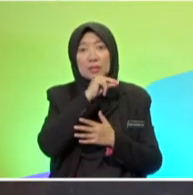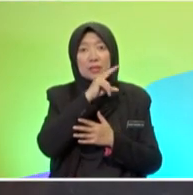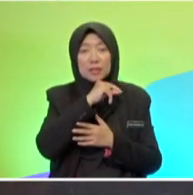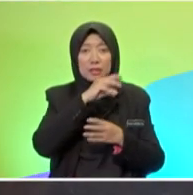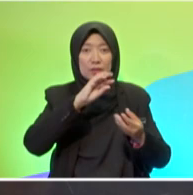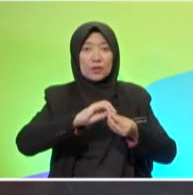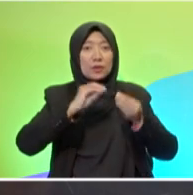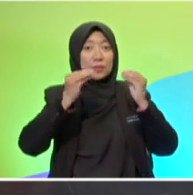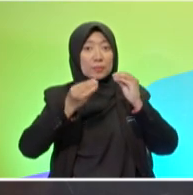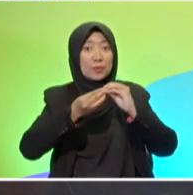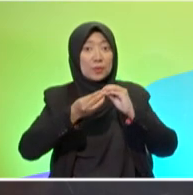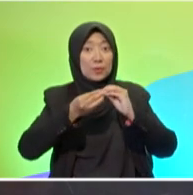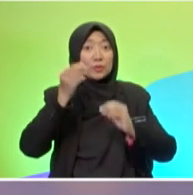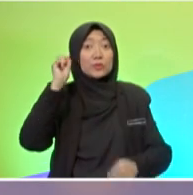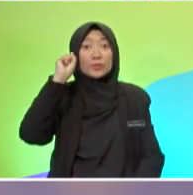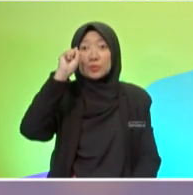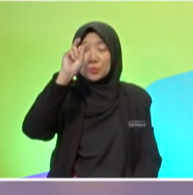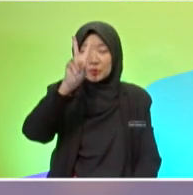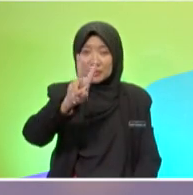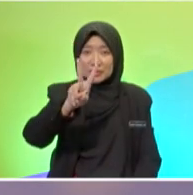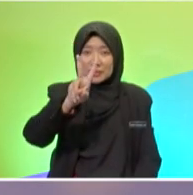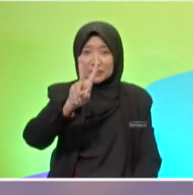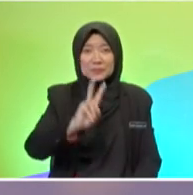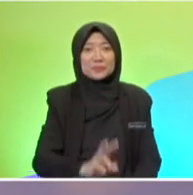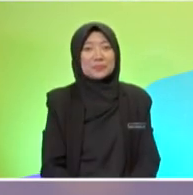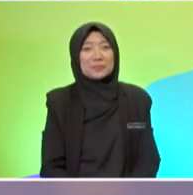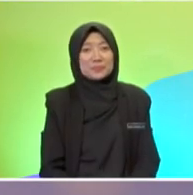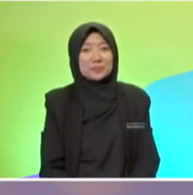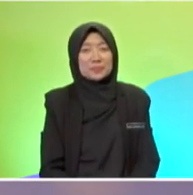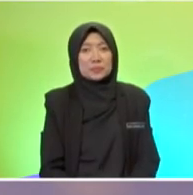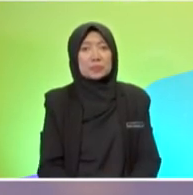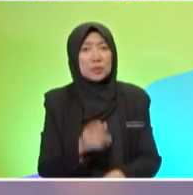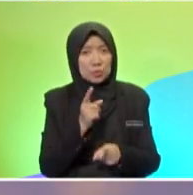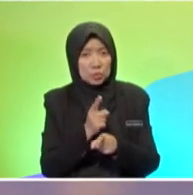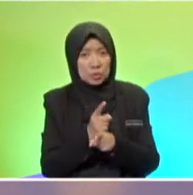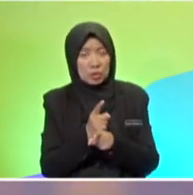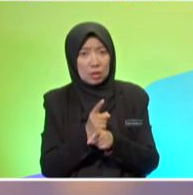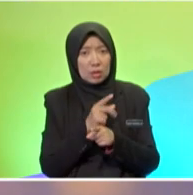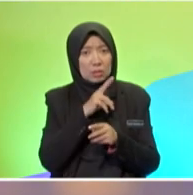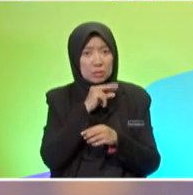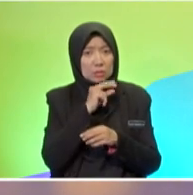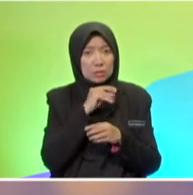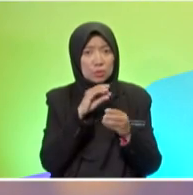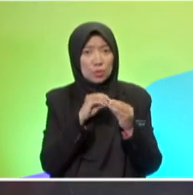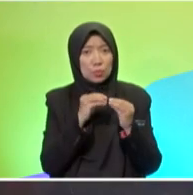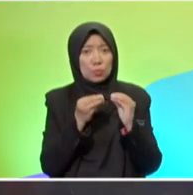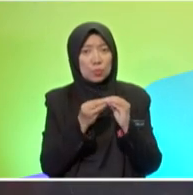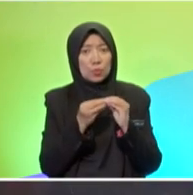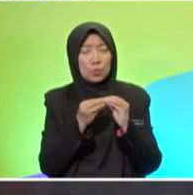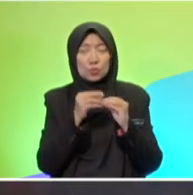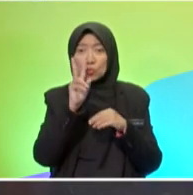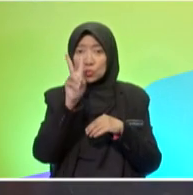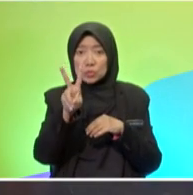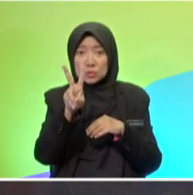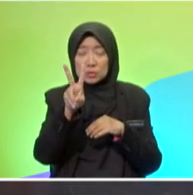dua. Nombor dua dekat sini. Betul tak cikgu ini itik nombor yang dua. Nombor boleh dua? Boleh saya